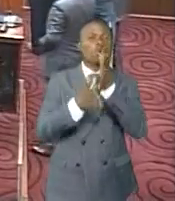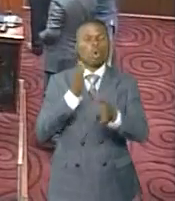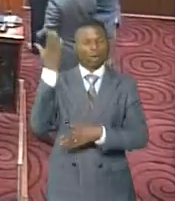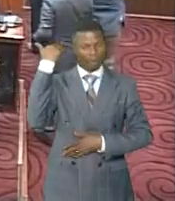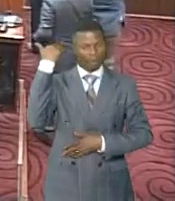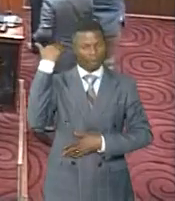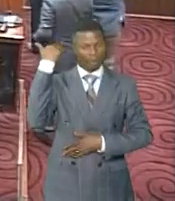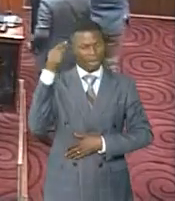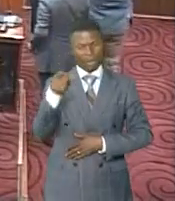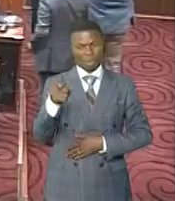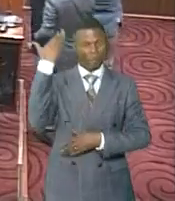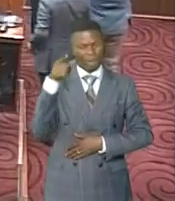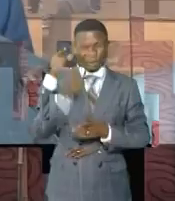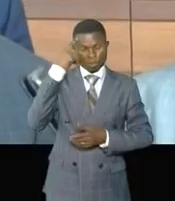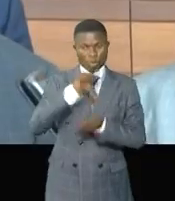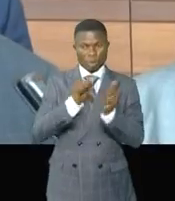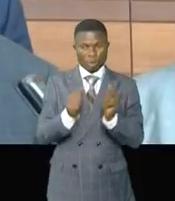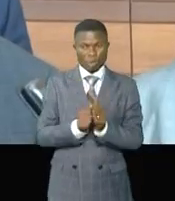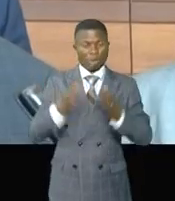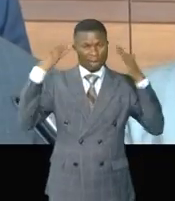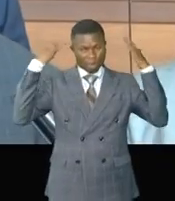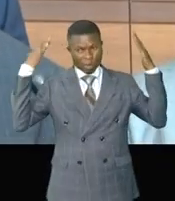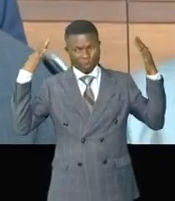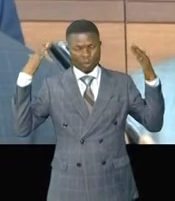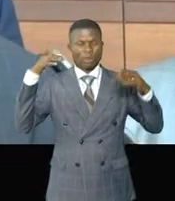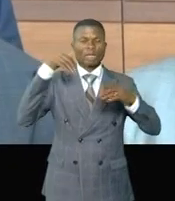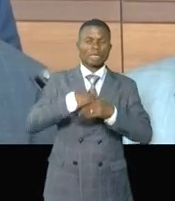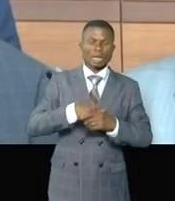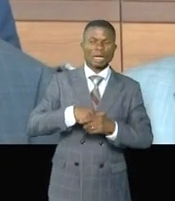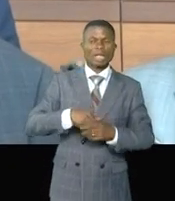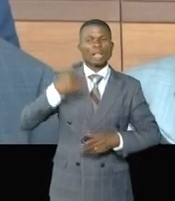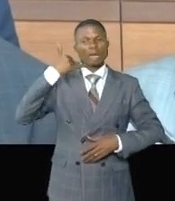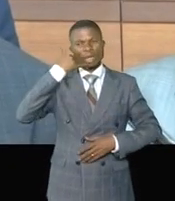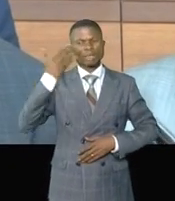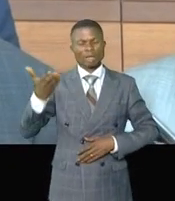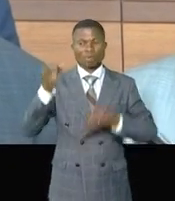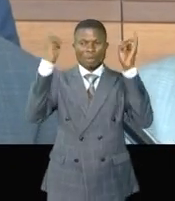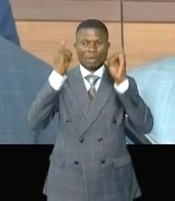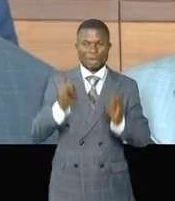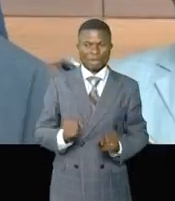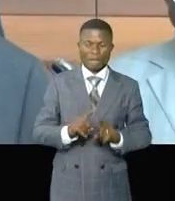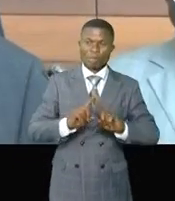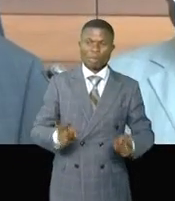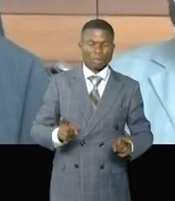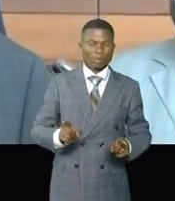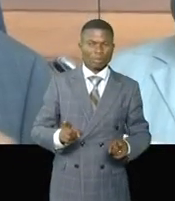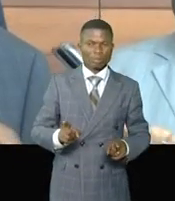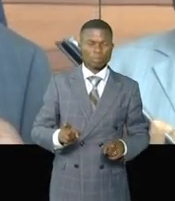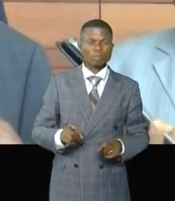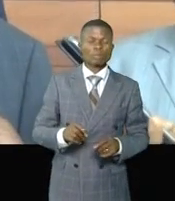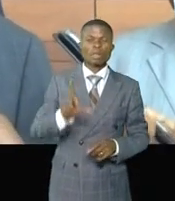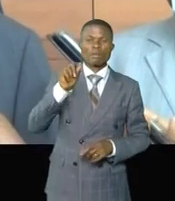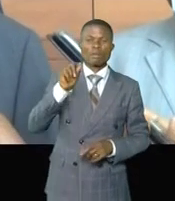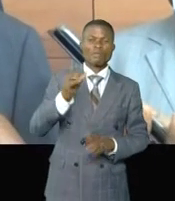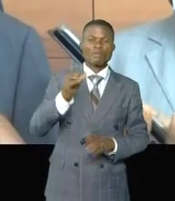ces termes. Sur le courrier qui circule dans les réseaux sociaux, dans lequel on prétend que j'ai pris 3 millions,